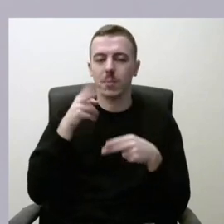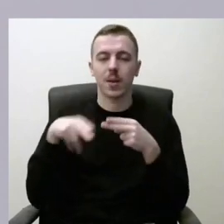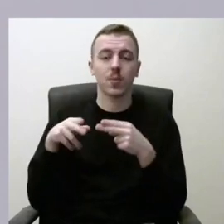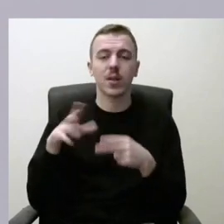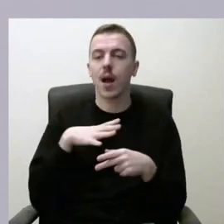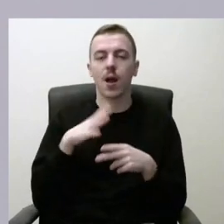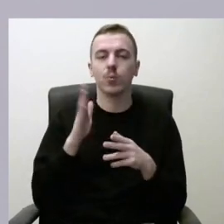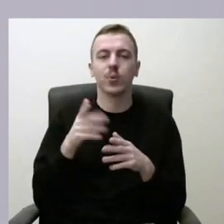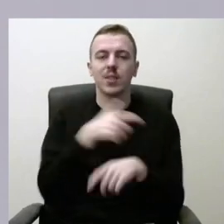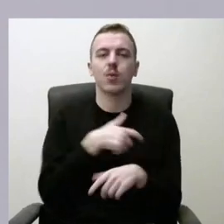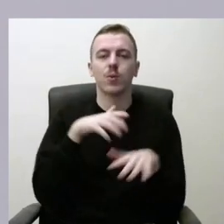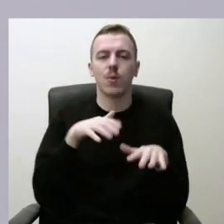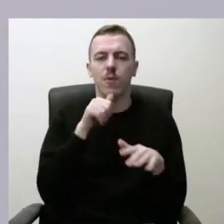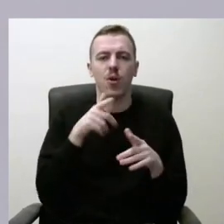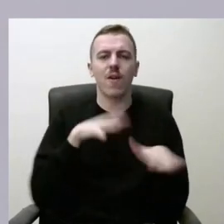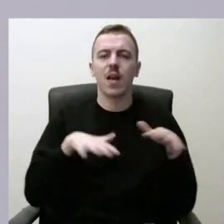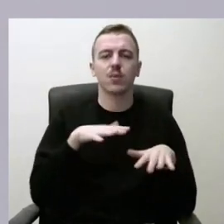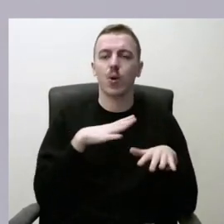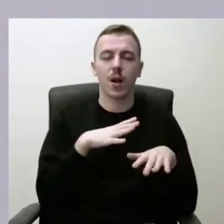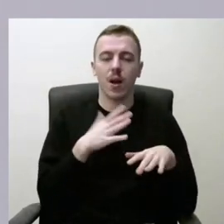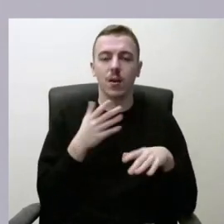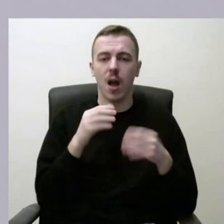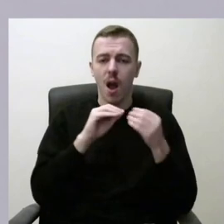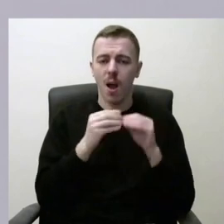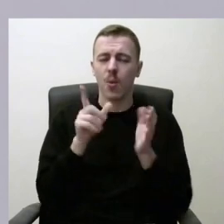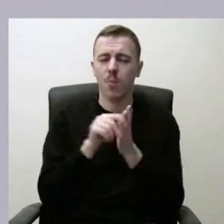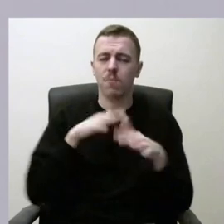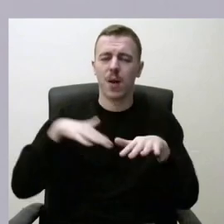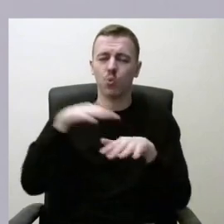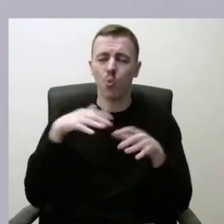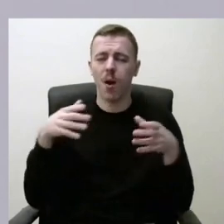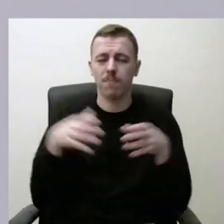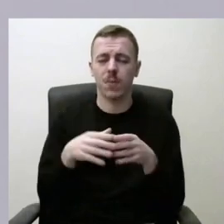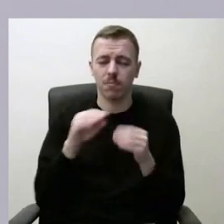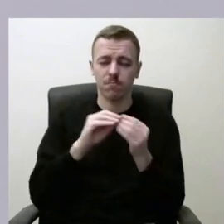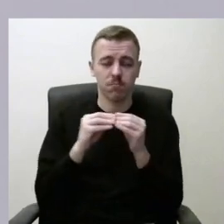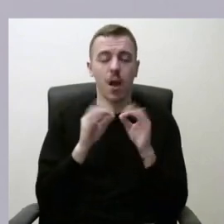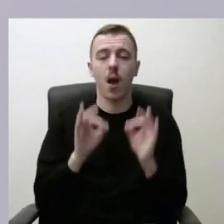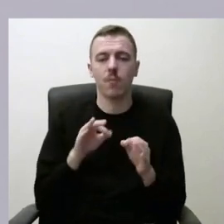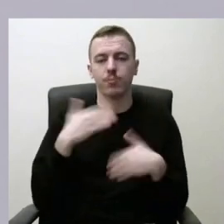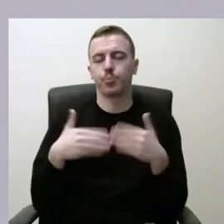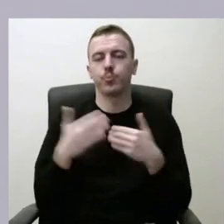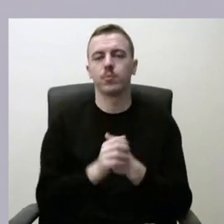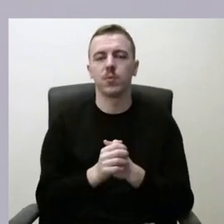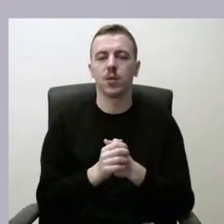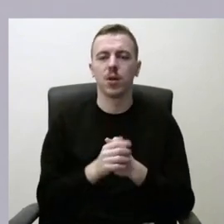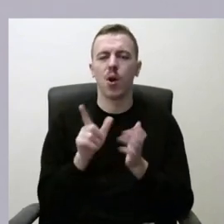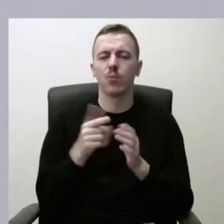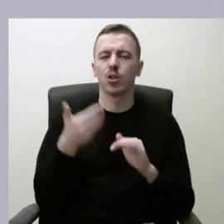toje seniūnijoje, jokio veiksmo neaptarto su bendruomenė. Ta turi būti aptarimai iš ankstiniai.